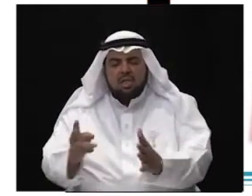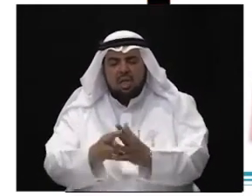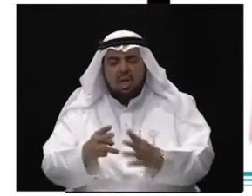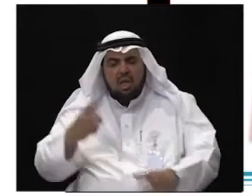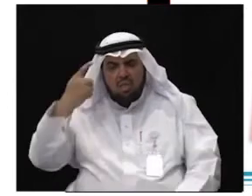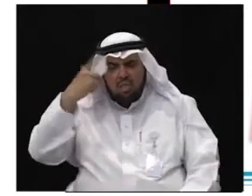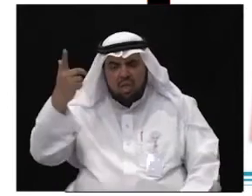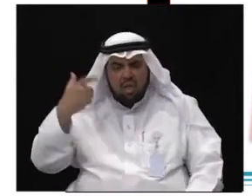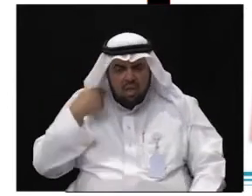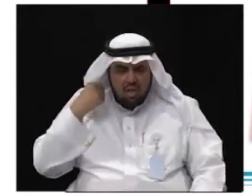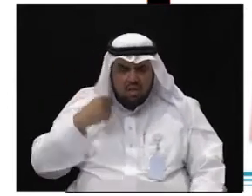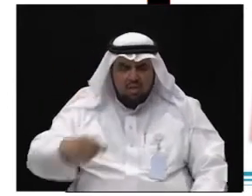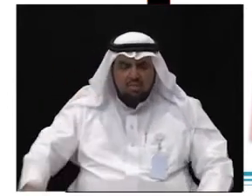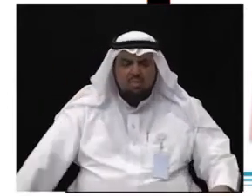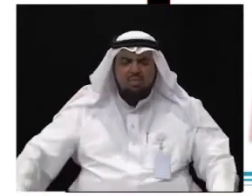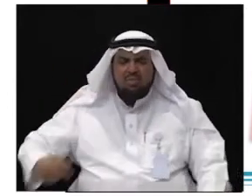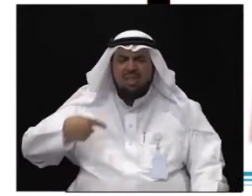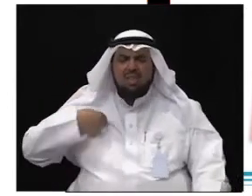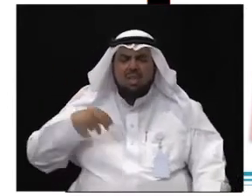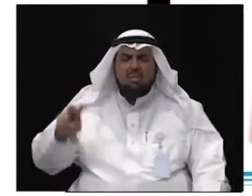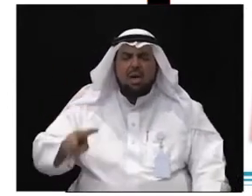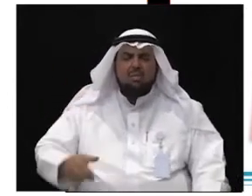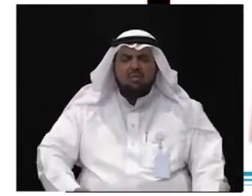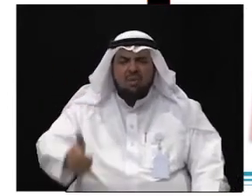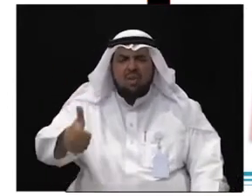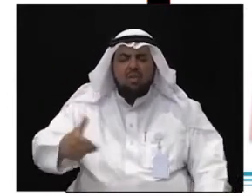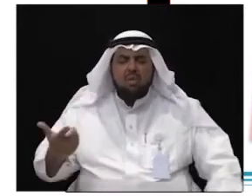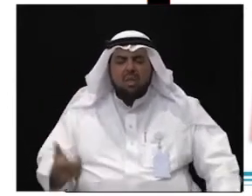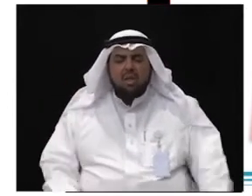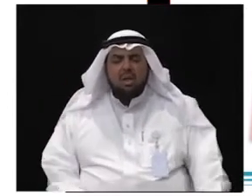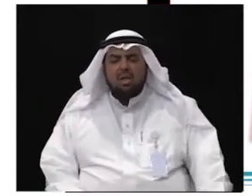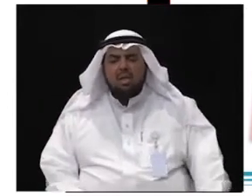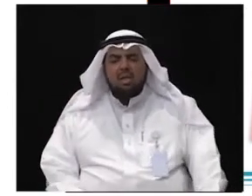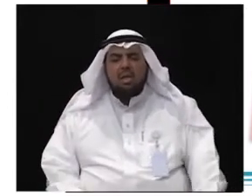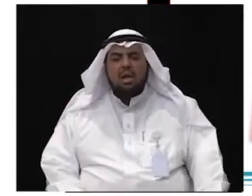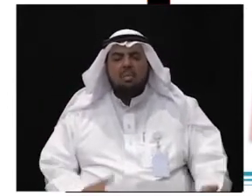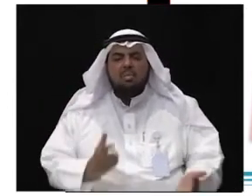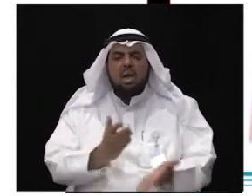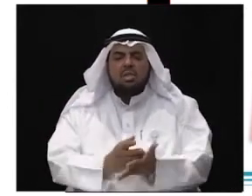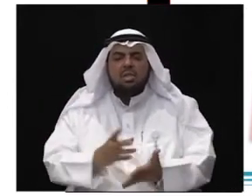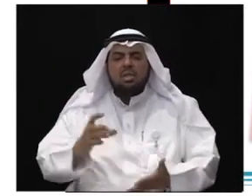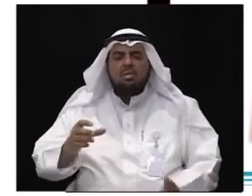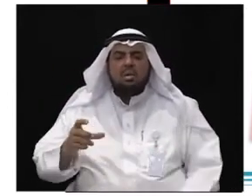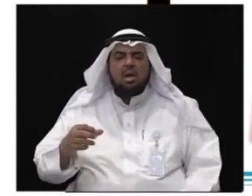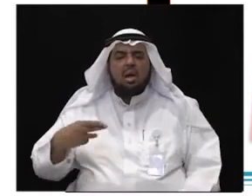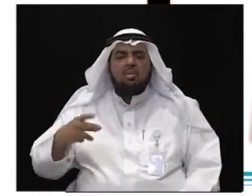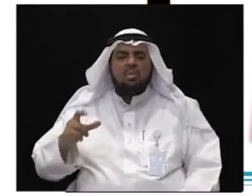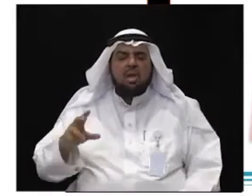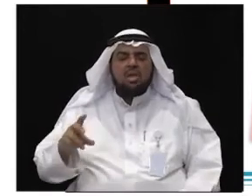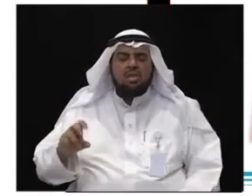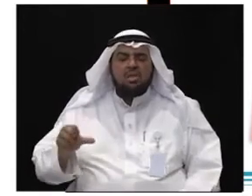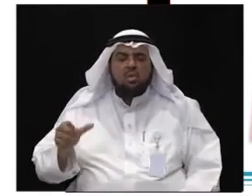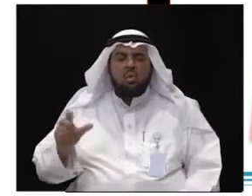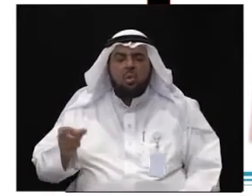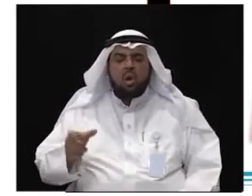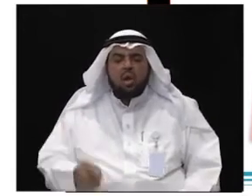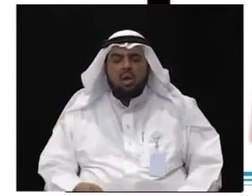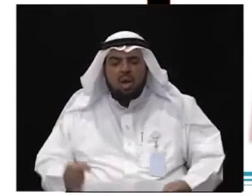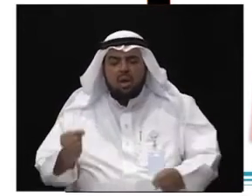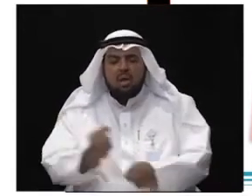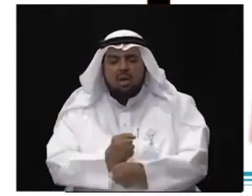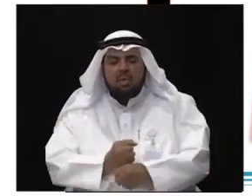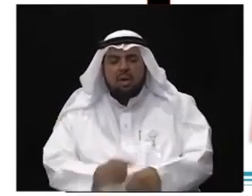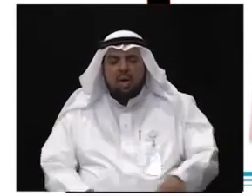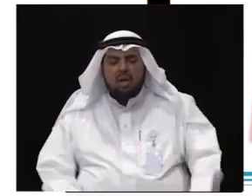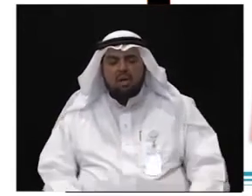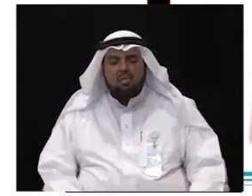من منكم يذكر اسم البرنامج الذي فاز به عبد العزيز ونورا؟ أحسنتم، إنه